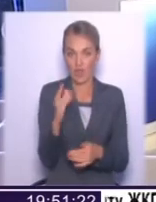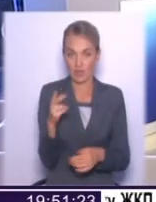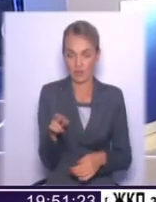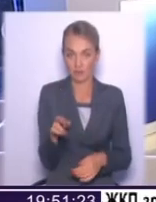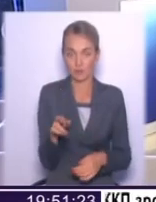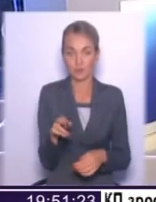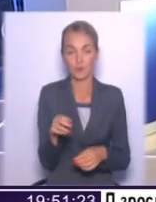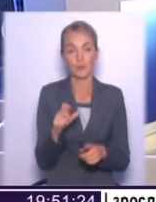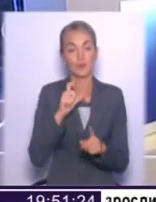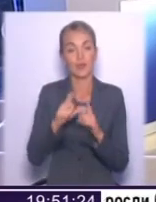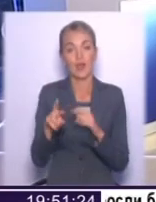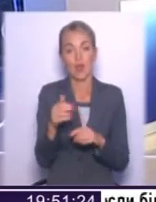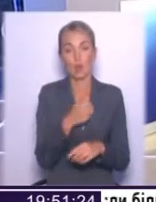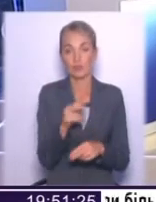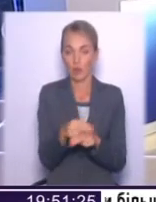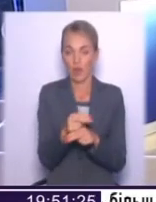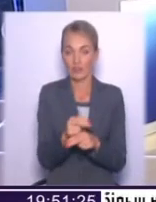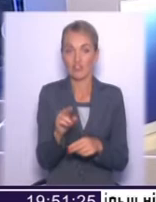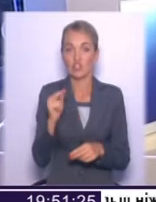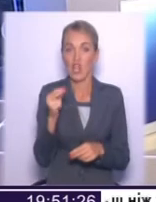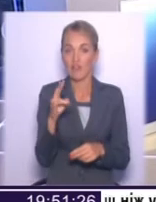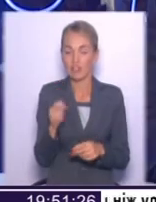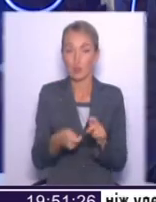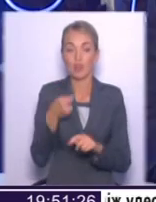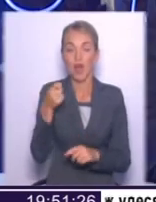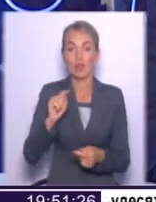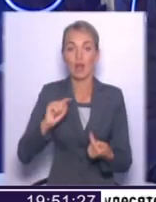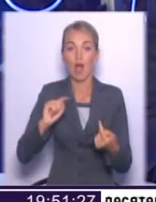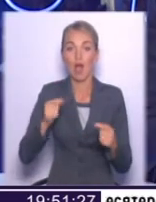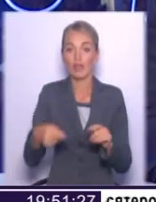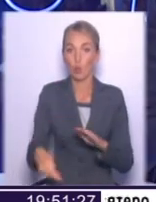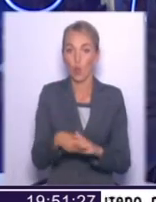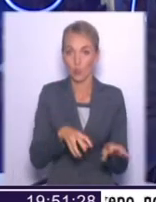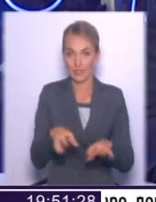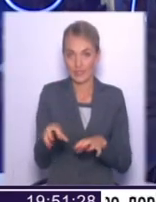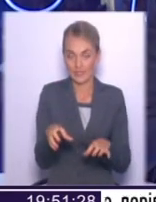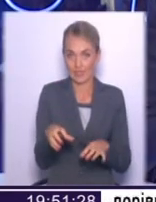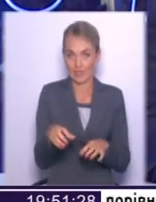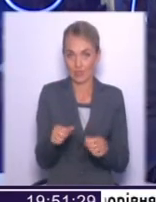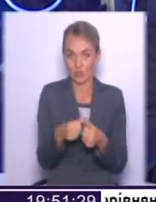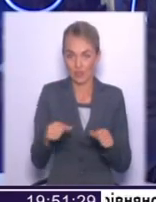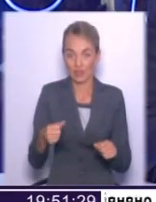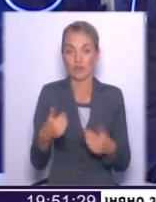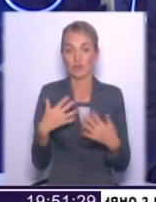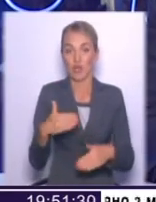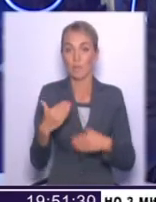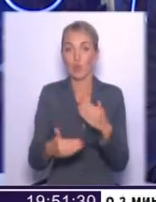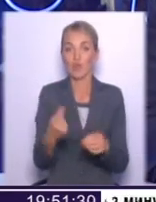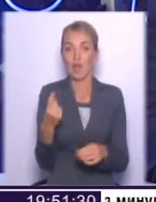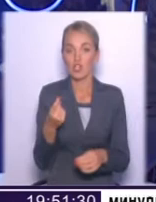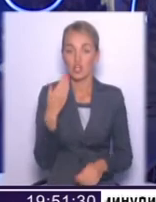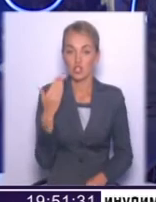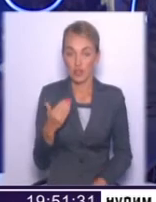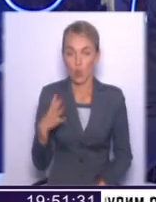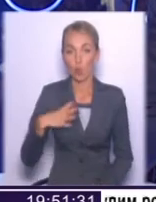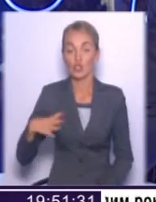вас поправити. В червні ми подали антикорупційний законопроект, і ми абсолютно рухаємося у графіку. Він вже пройшов перше читання, і ми очікуємо, що на